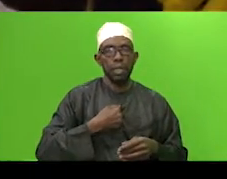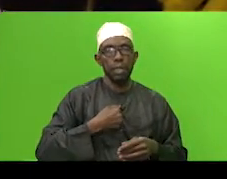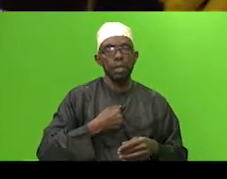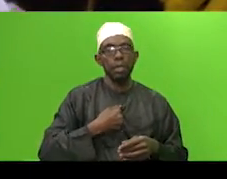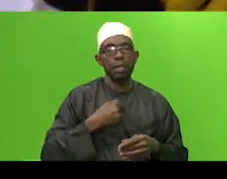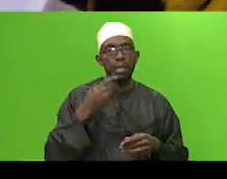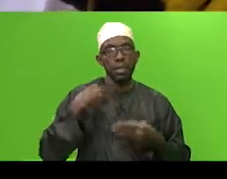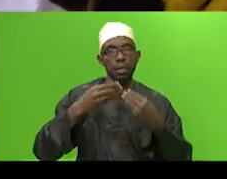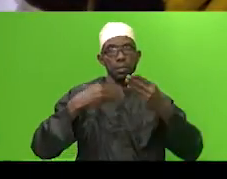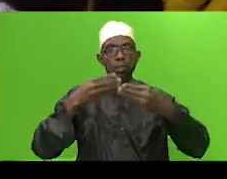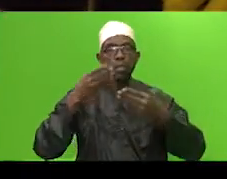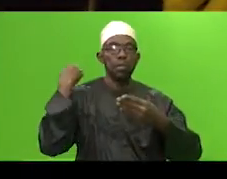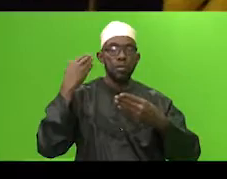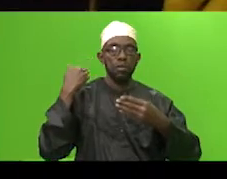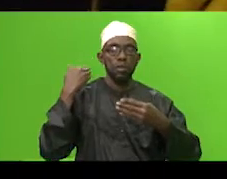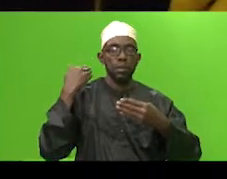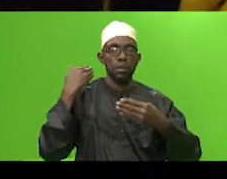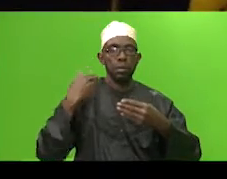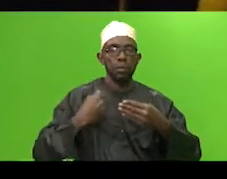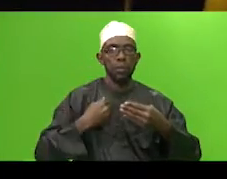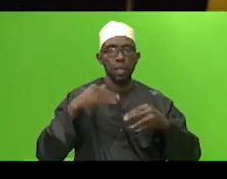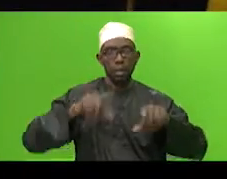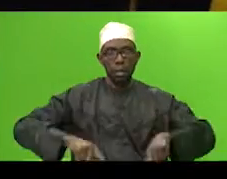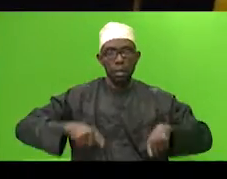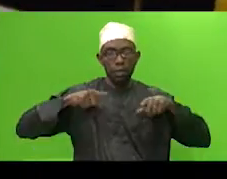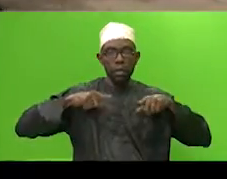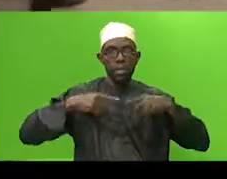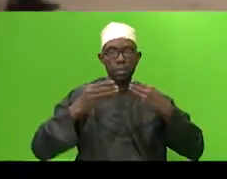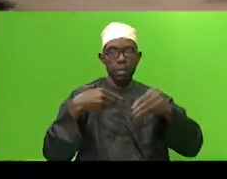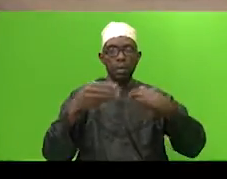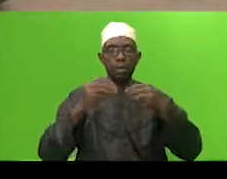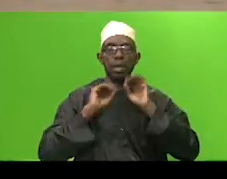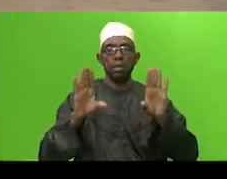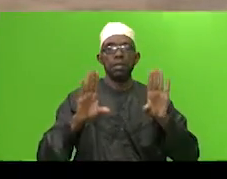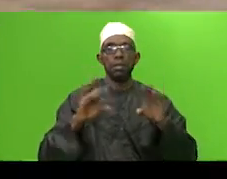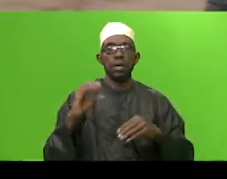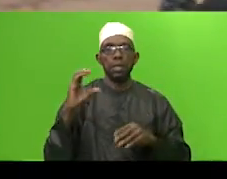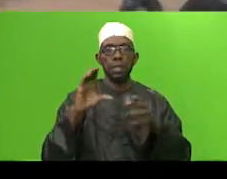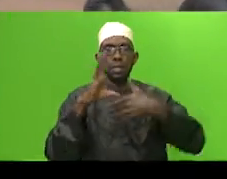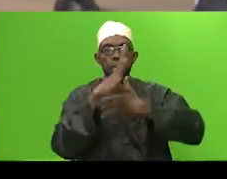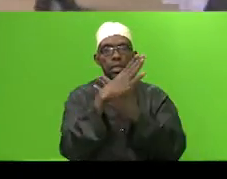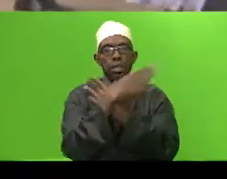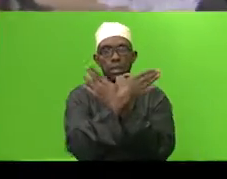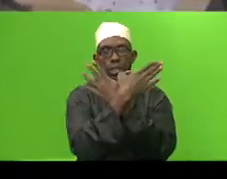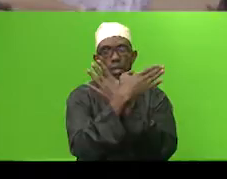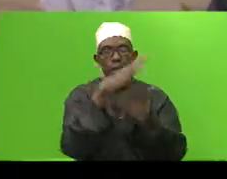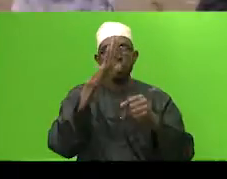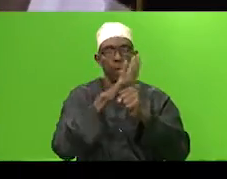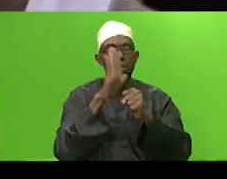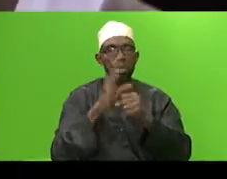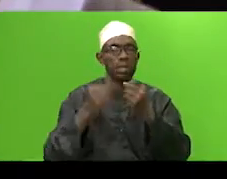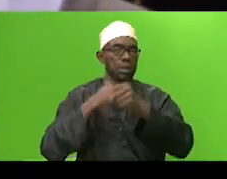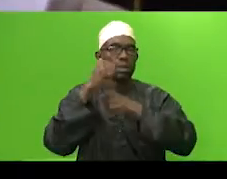I didn't use paper bags before. I lived in a country where there were no paper bags. I lived in Germany for many years. We don't have plastic paper